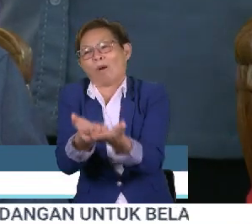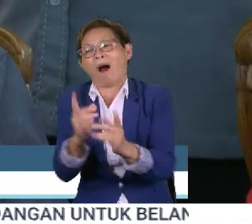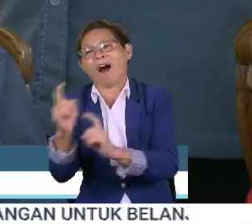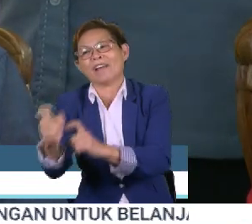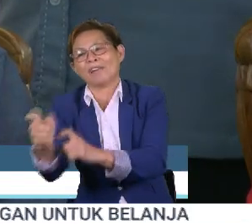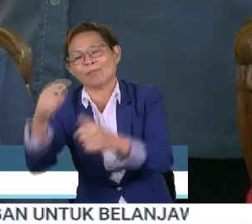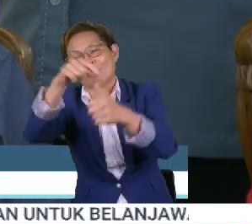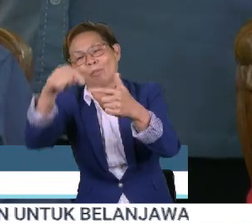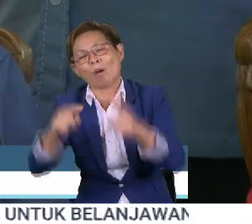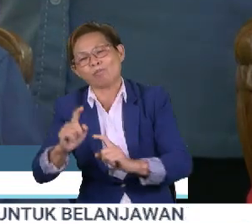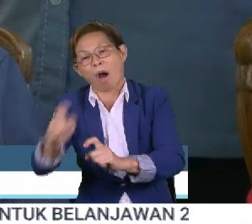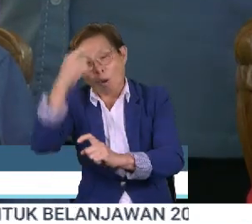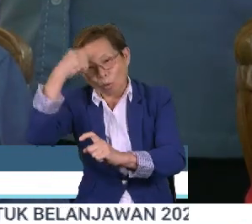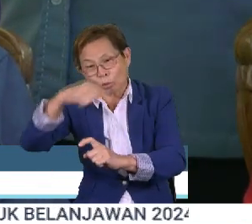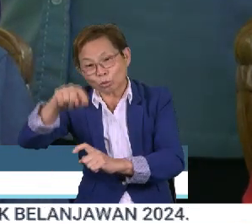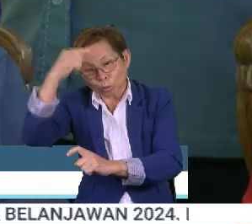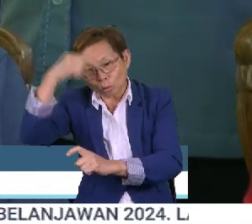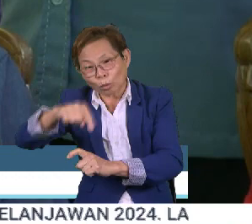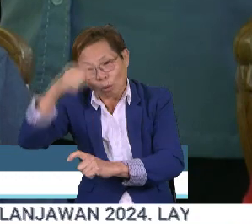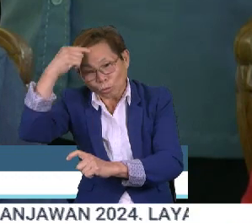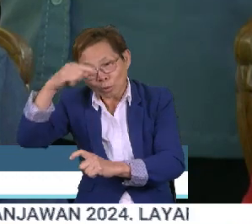bentuk untuk mengalihkannya